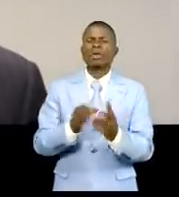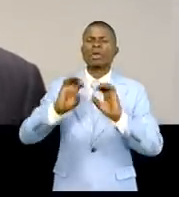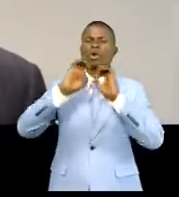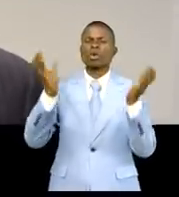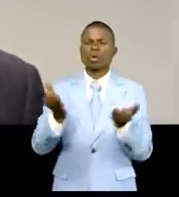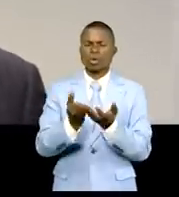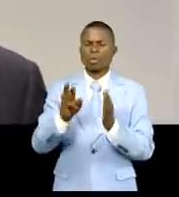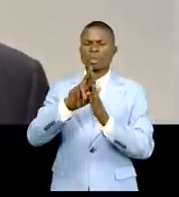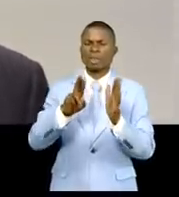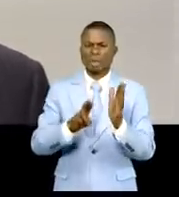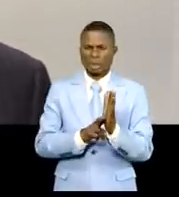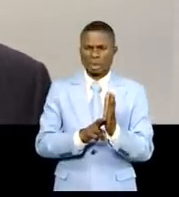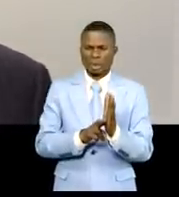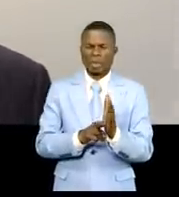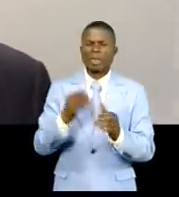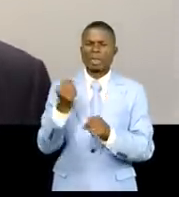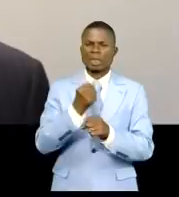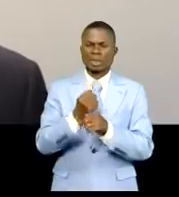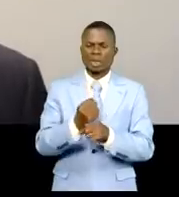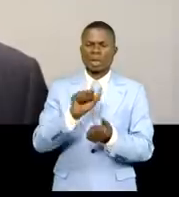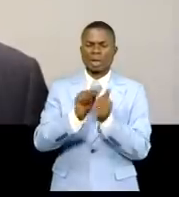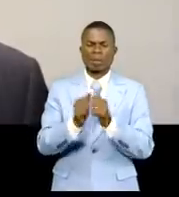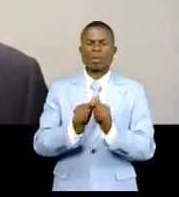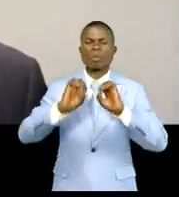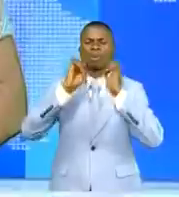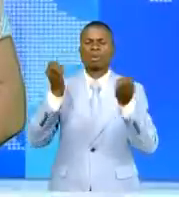de régulation de la sous-traitance dans le secteur privé.